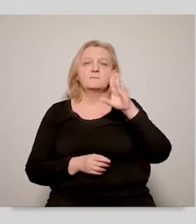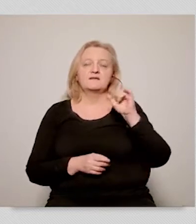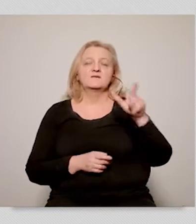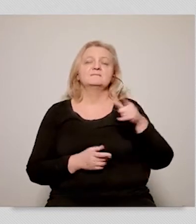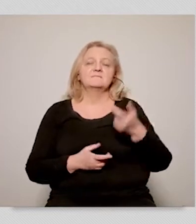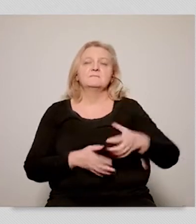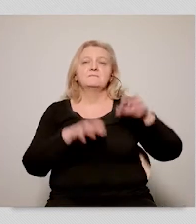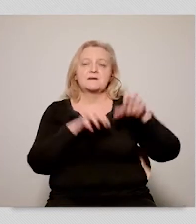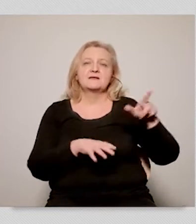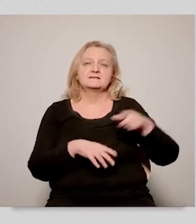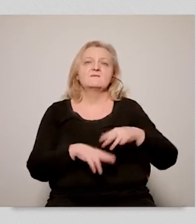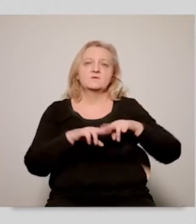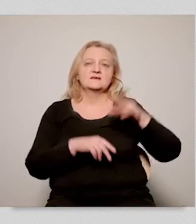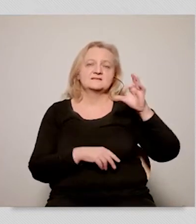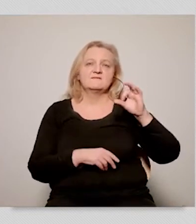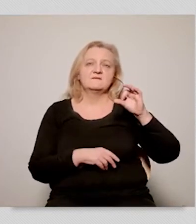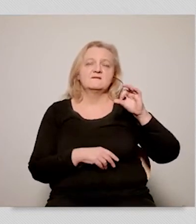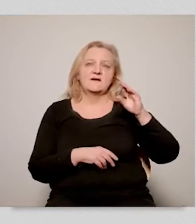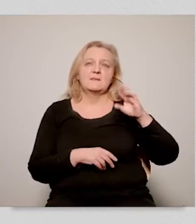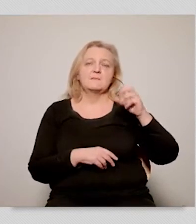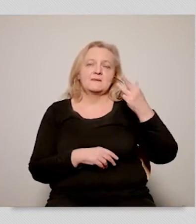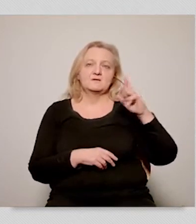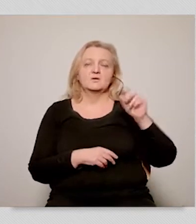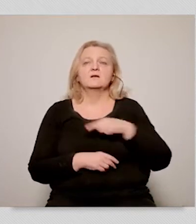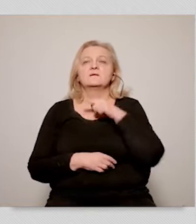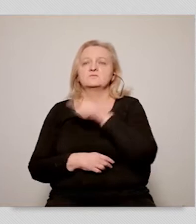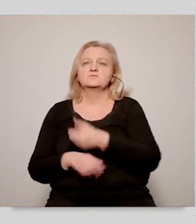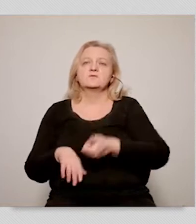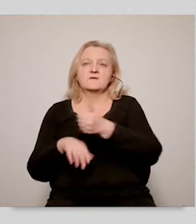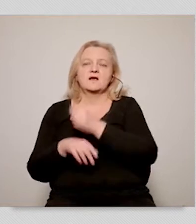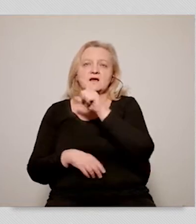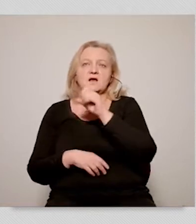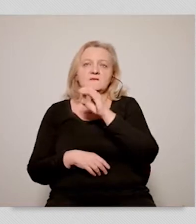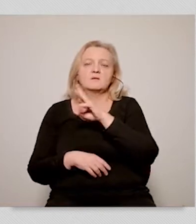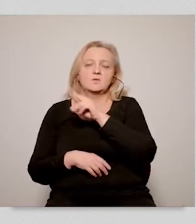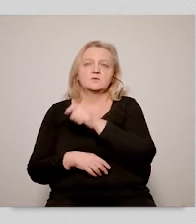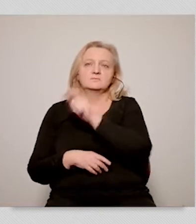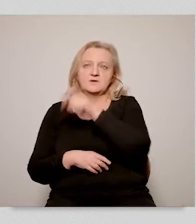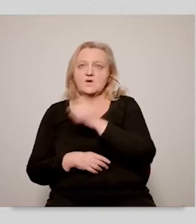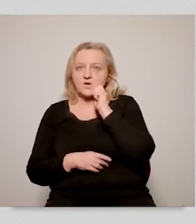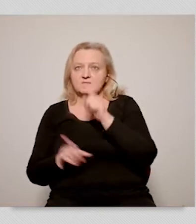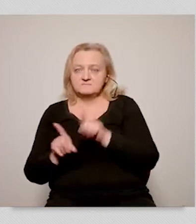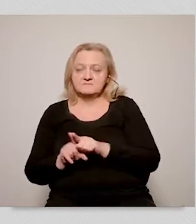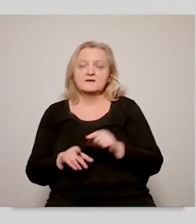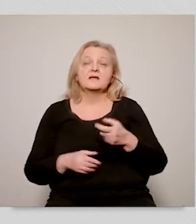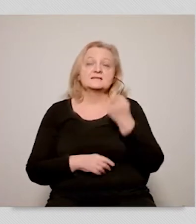Stwana Batorego, Katrin Fieski, szefowa Think Tanku Counterpoint, naszych partnerów. Za chwilę przedstawię jeszcze